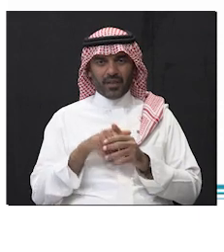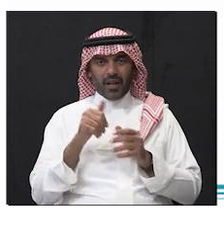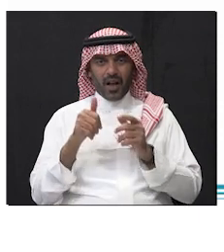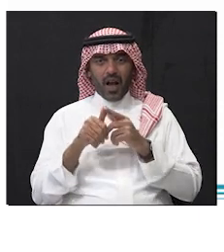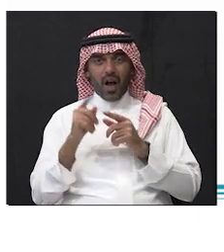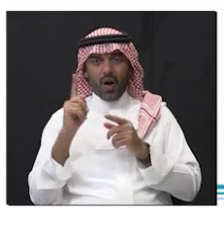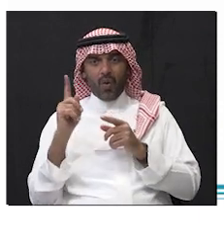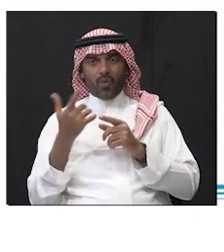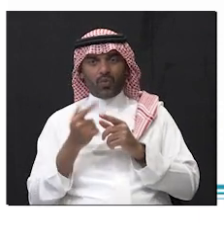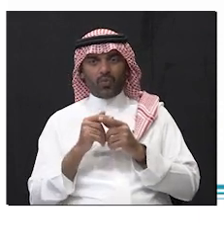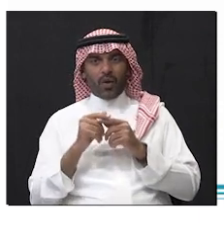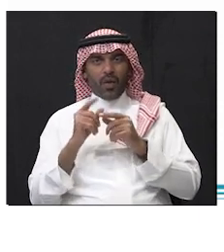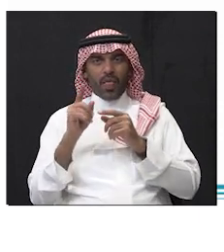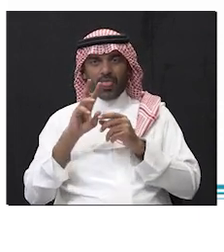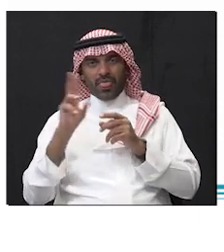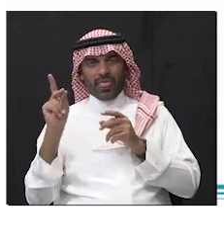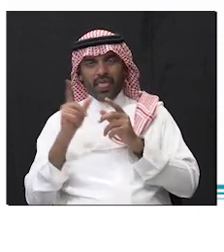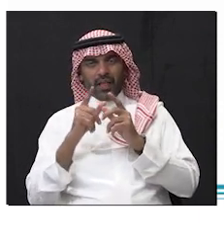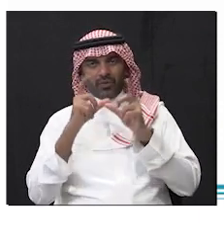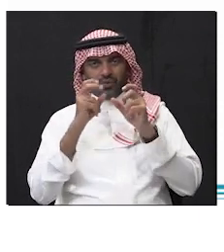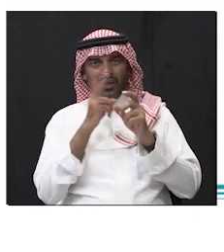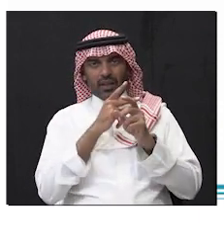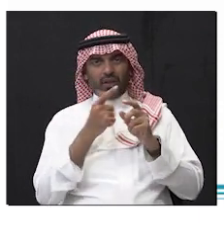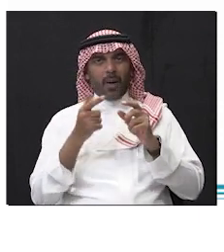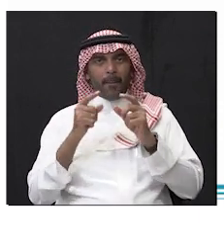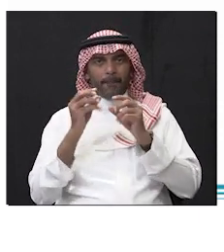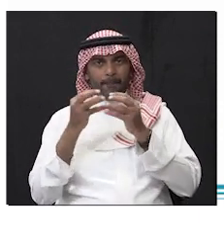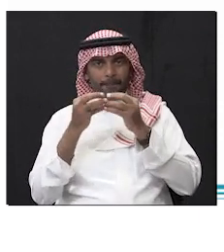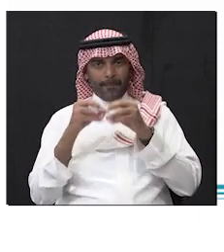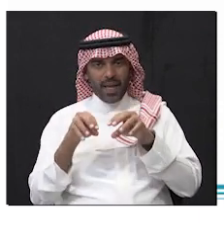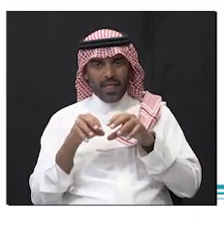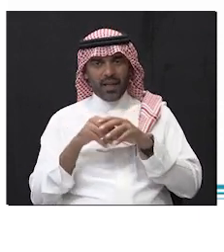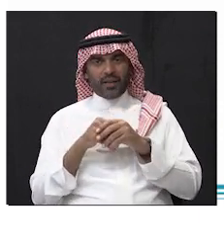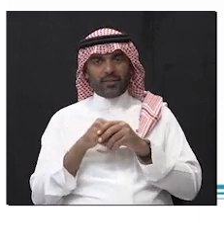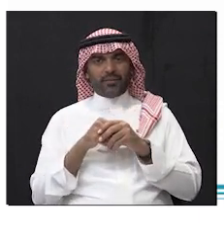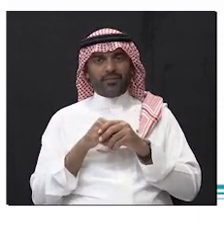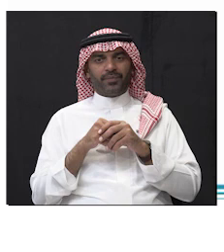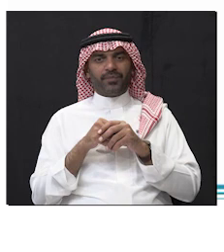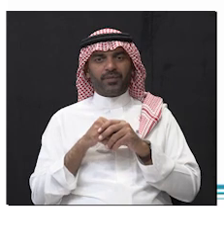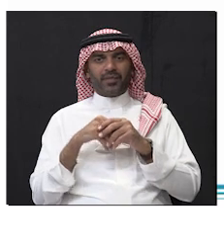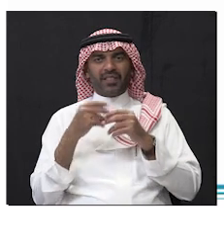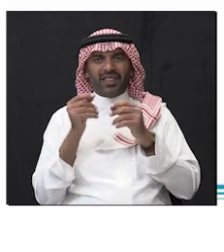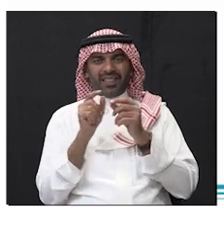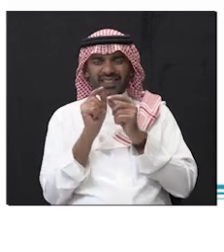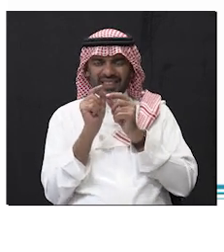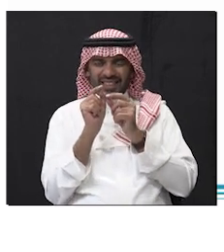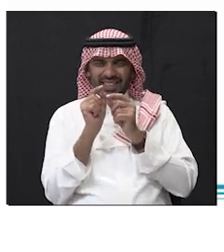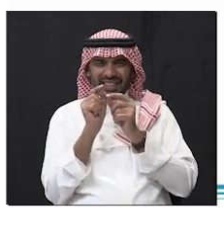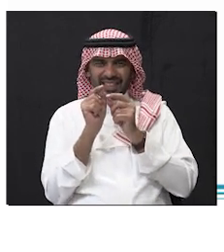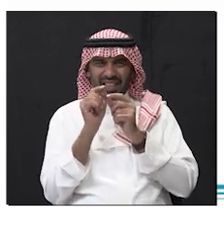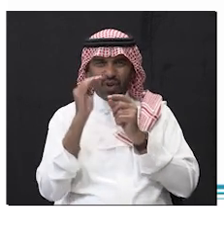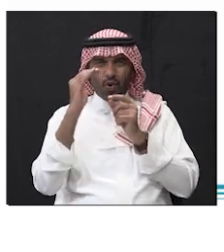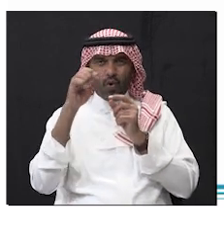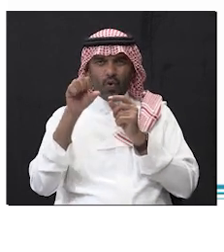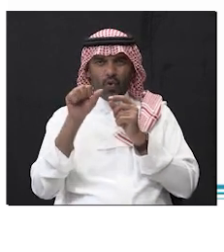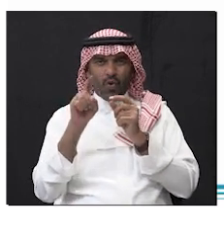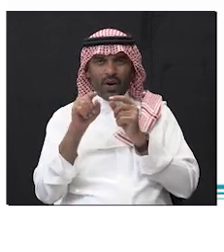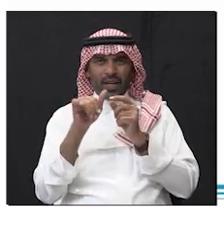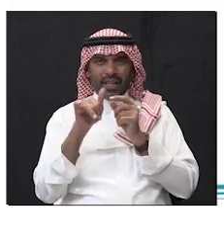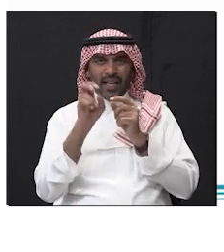بيضة. أحسنتم. ثم حورية أو يطلق عليها حشرة صغيرة،